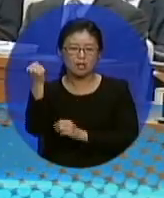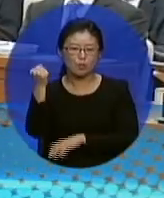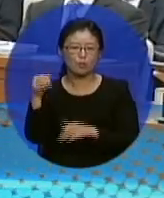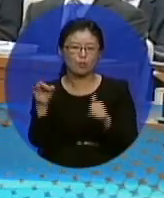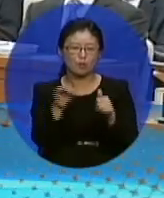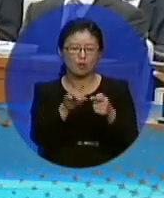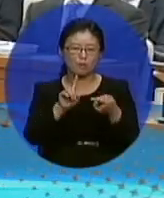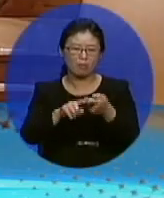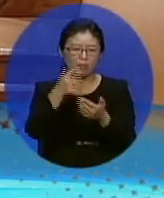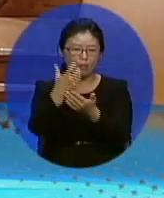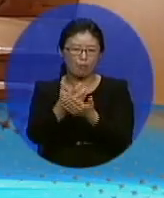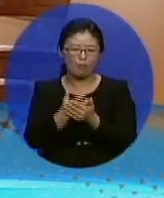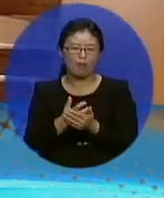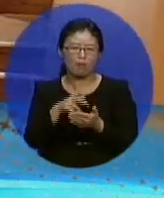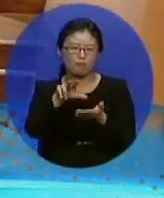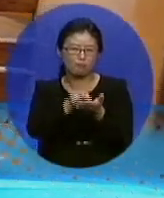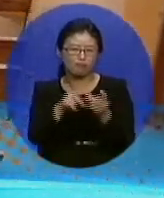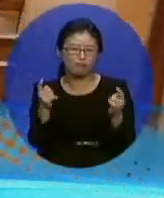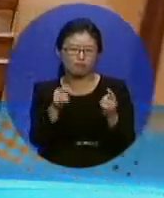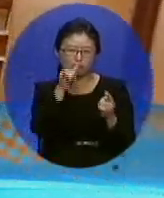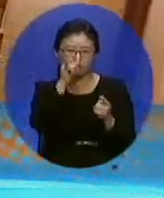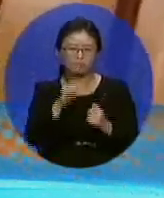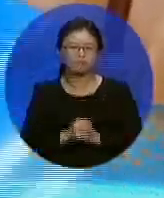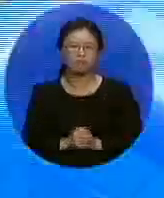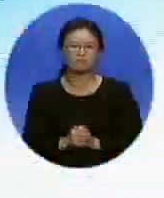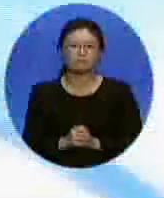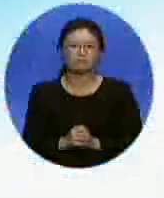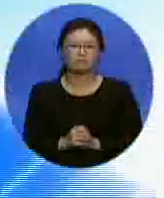문건에 관한 논란이 일면서 파행이 잇따랐습니다.